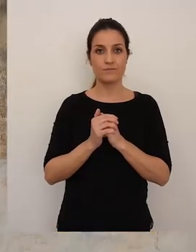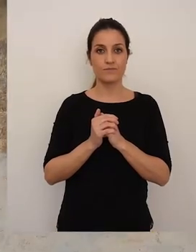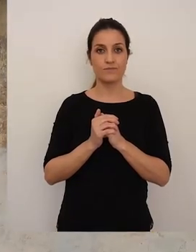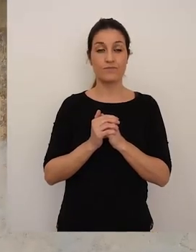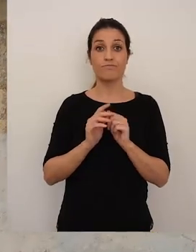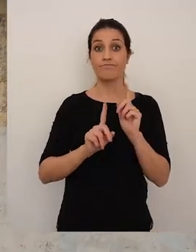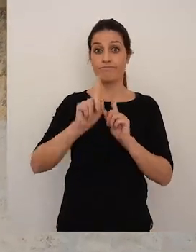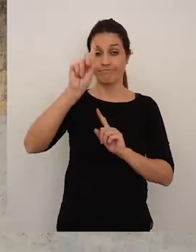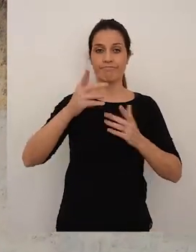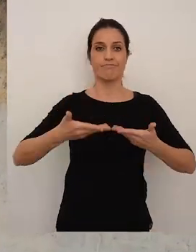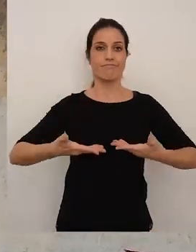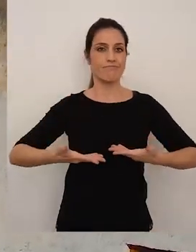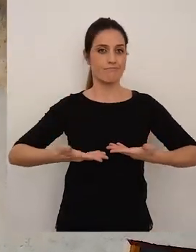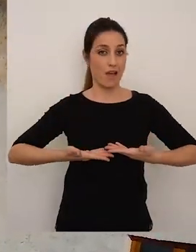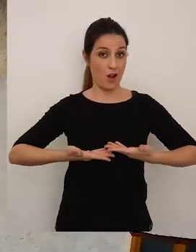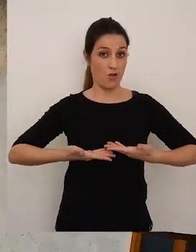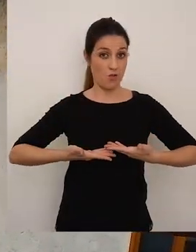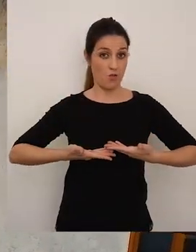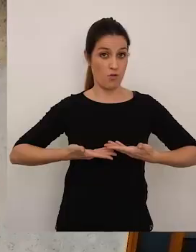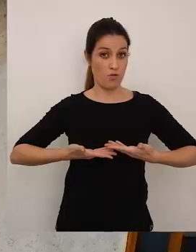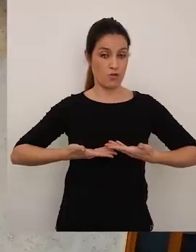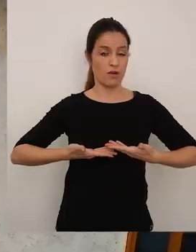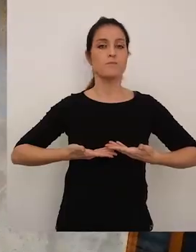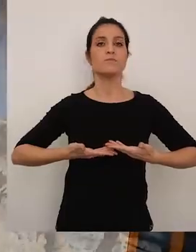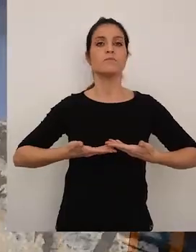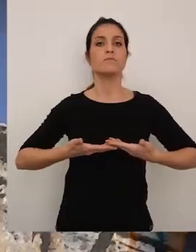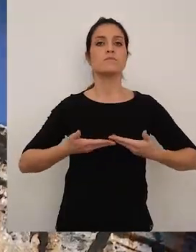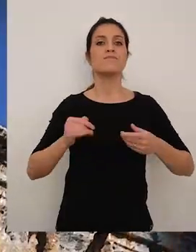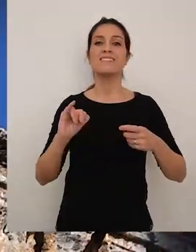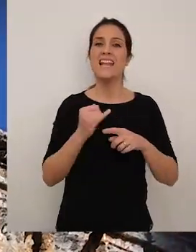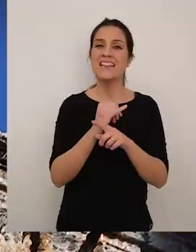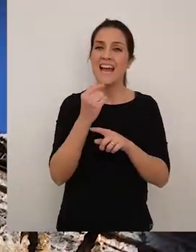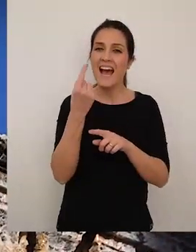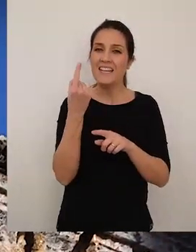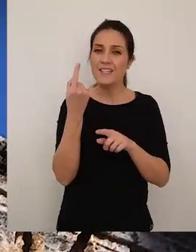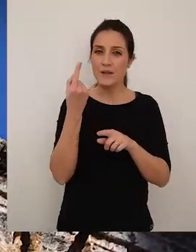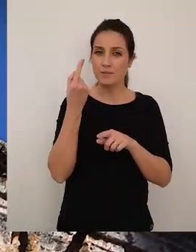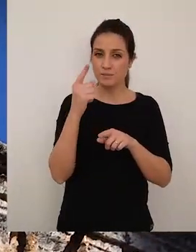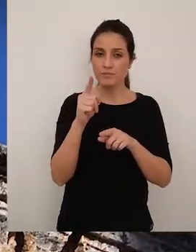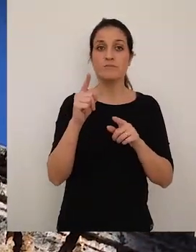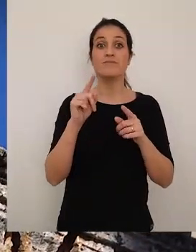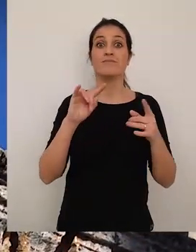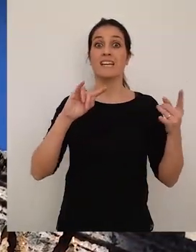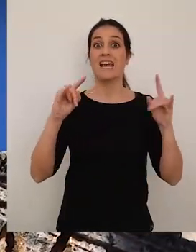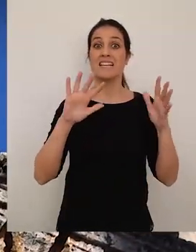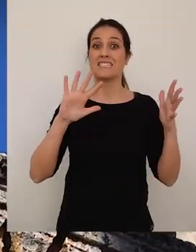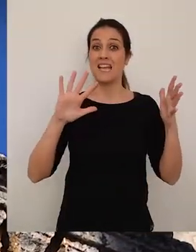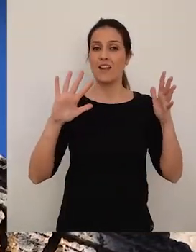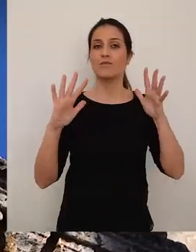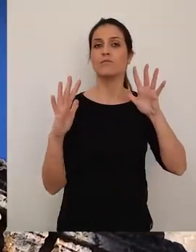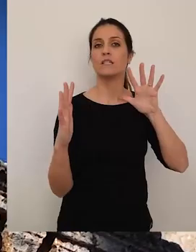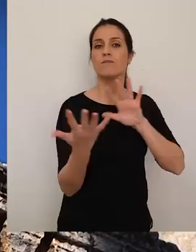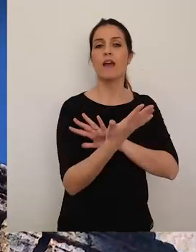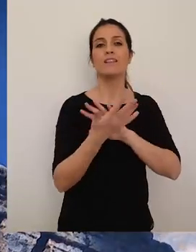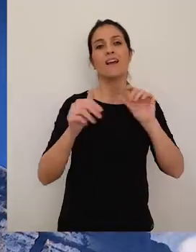La balconata, situata al primo piano dell'edificio, fu l'elemento architettonico che permise al castello di Felline di assumere le sembianze